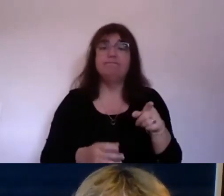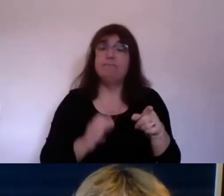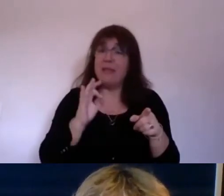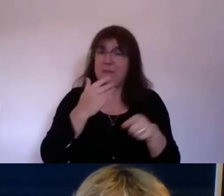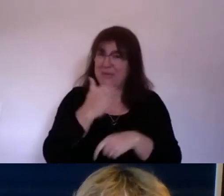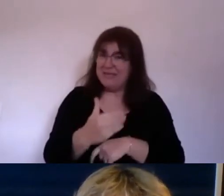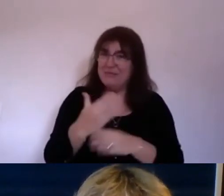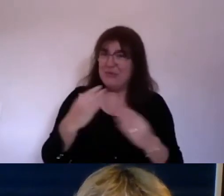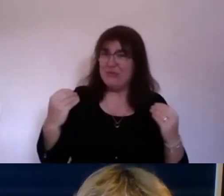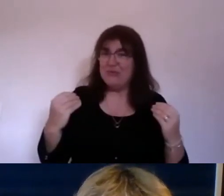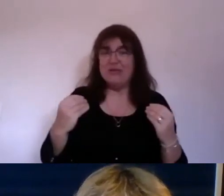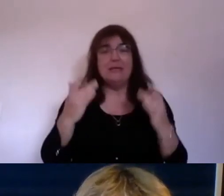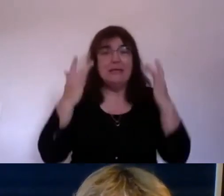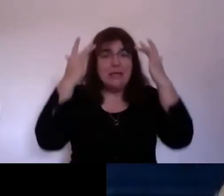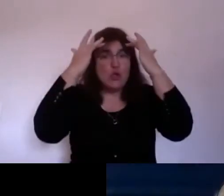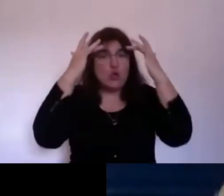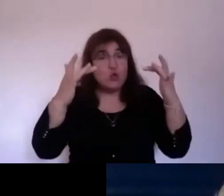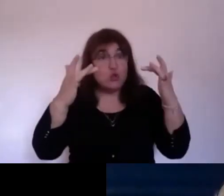c'est ce caractère primordial,